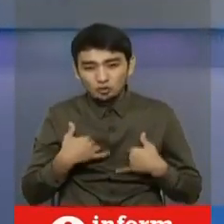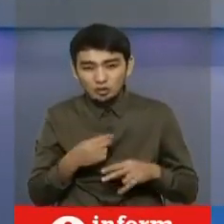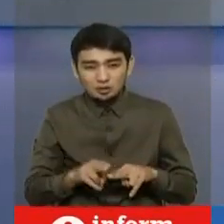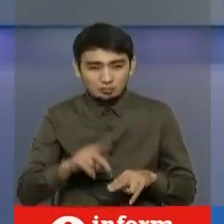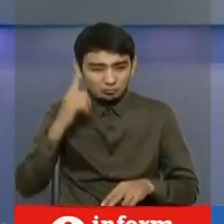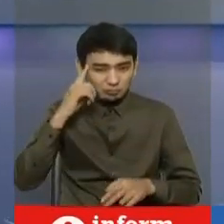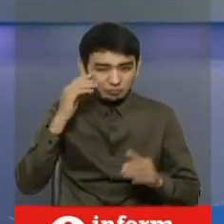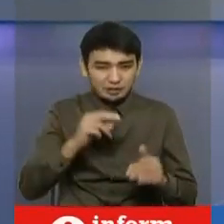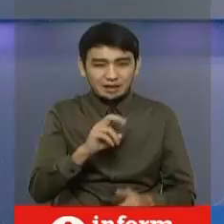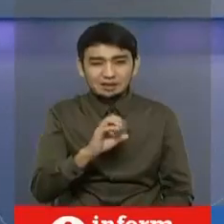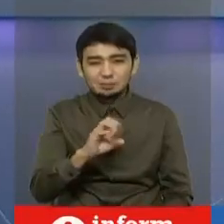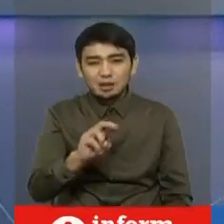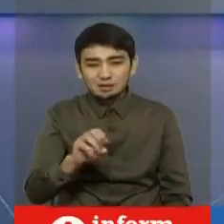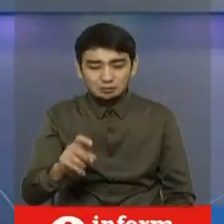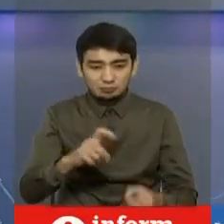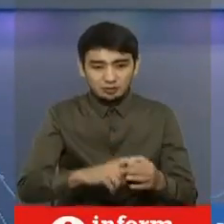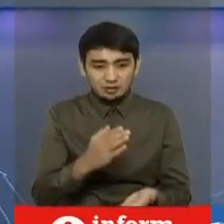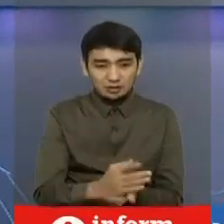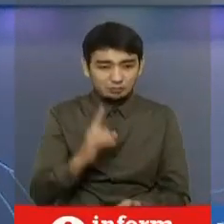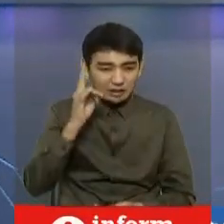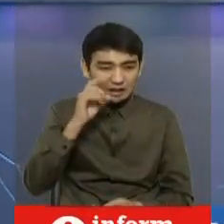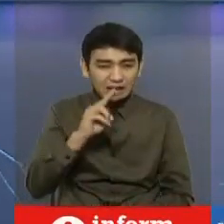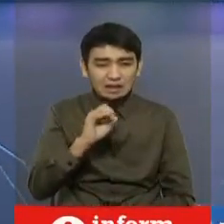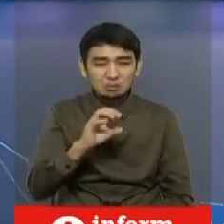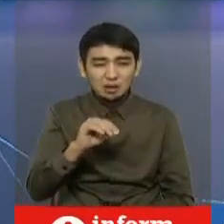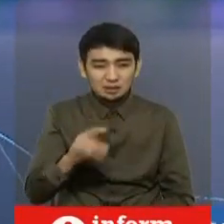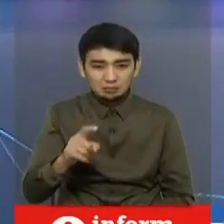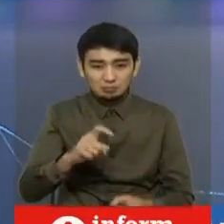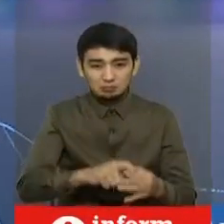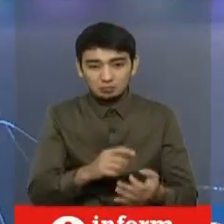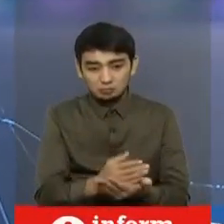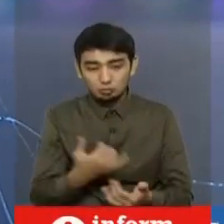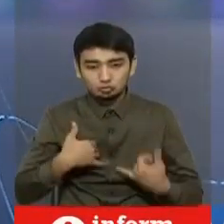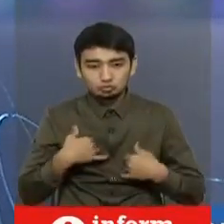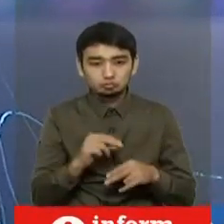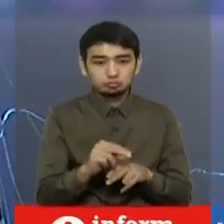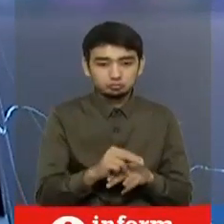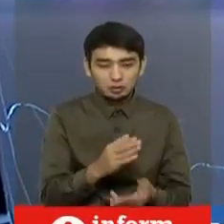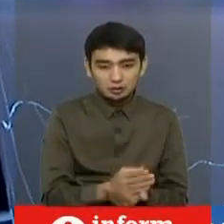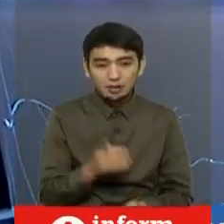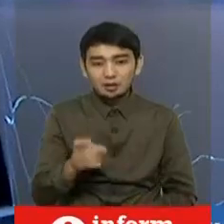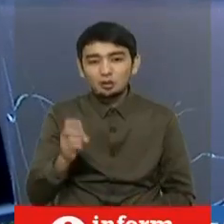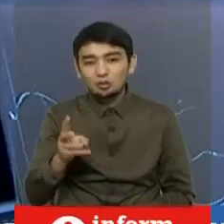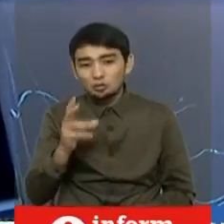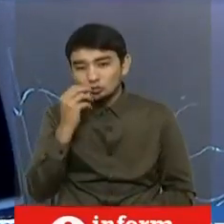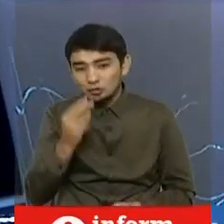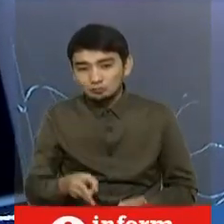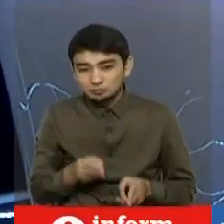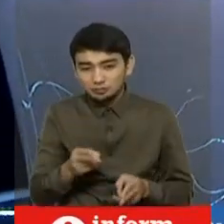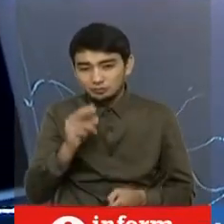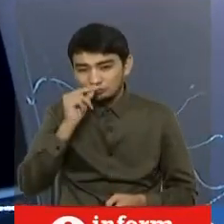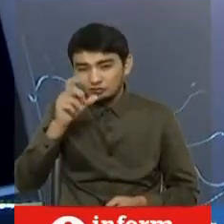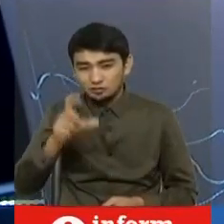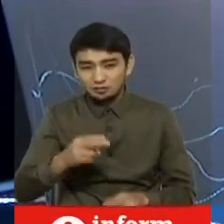психикалық диспансерде есепте тұрған белгілі болды. Ең сорақысы, бұрын жеңгетайлықпен айналысқан үшін сотталған азамат та орта